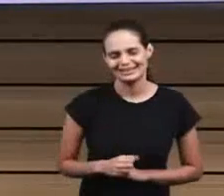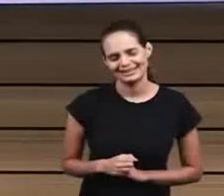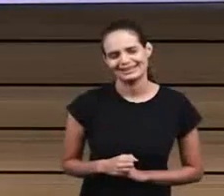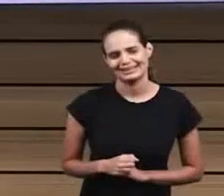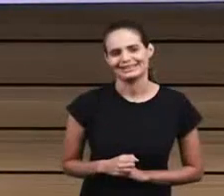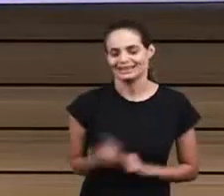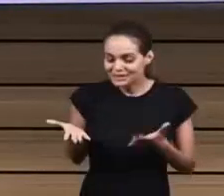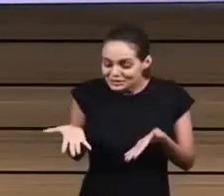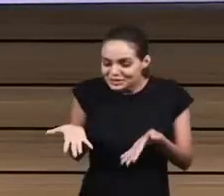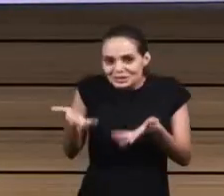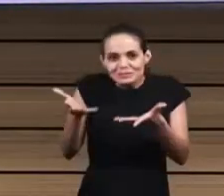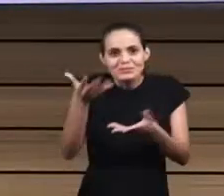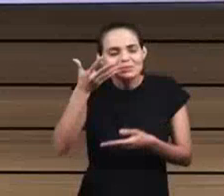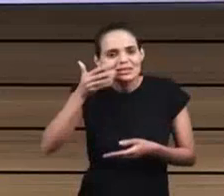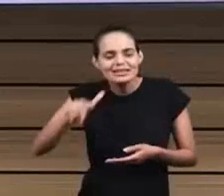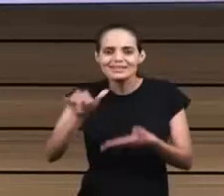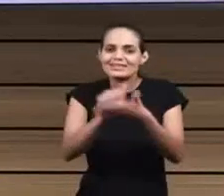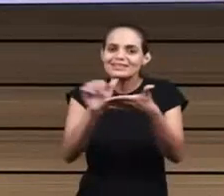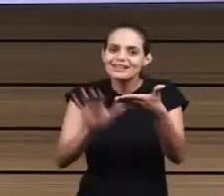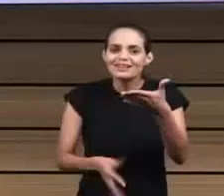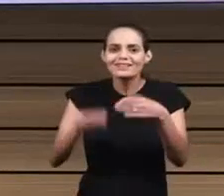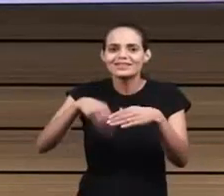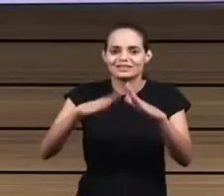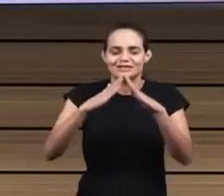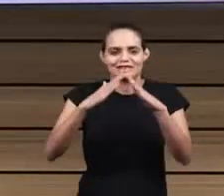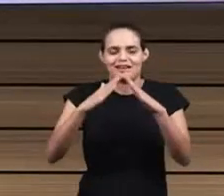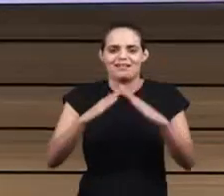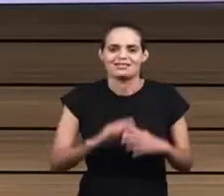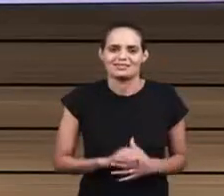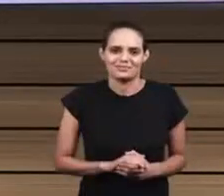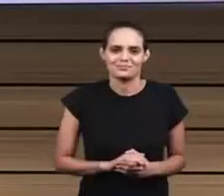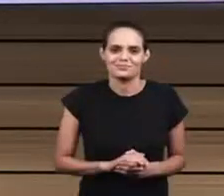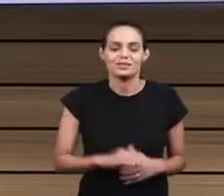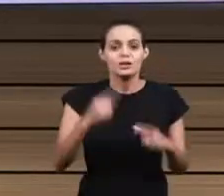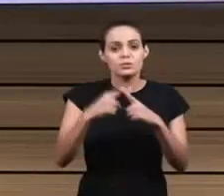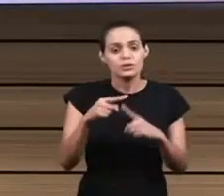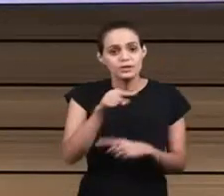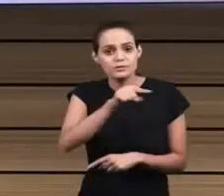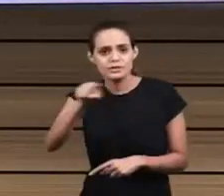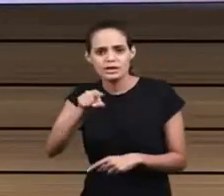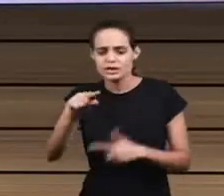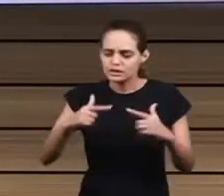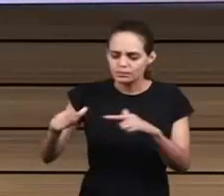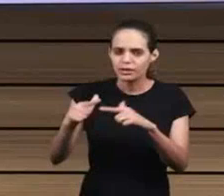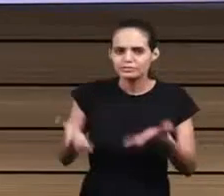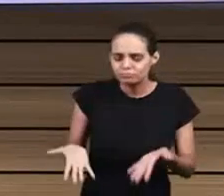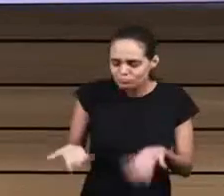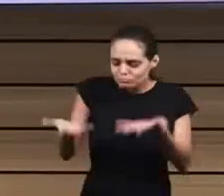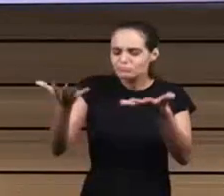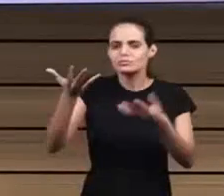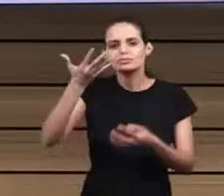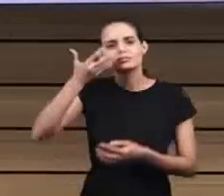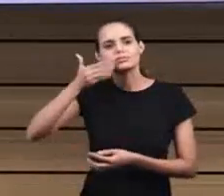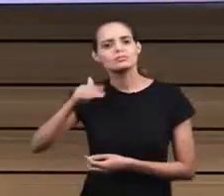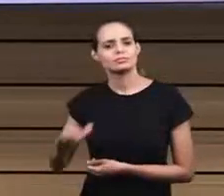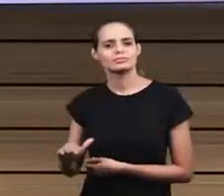lernen. Eltern glaubt daran und fördert die Aufgaben zu Hause, denn